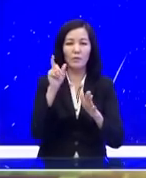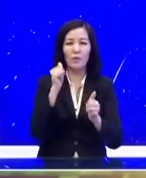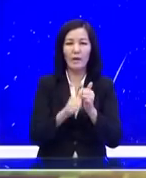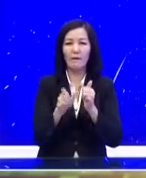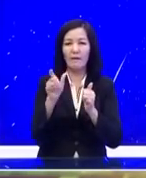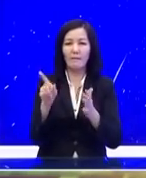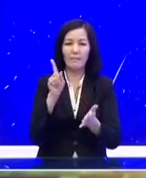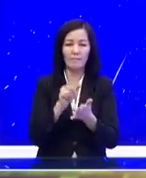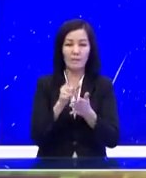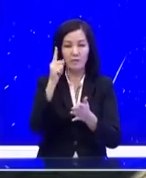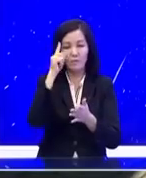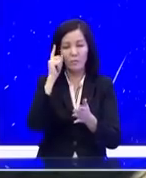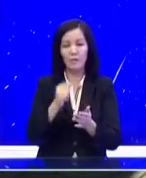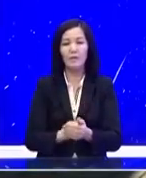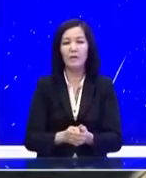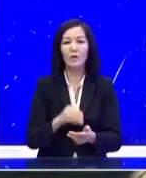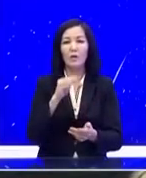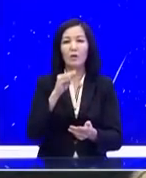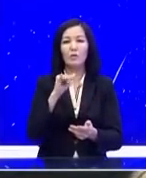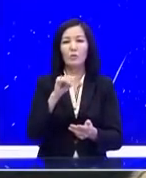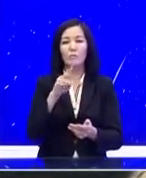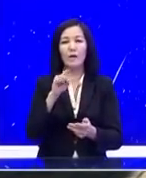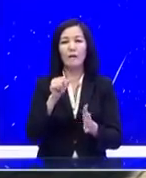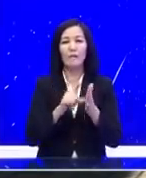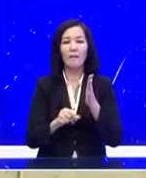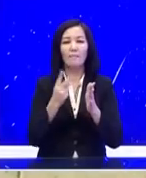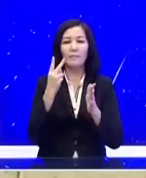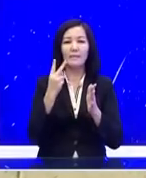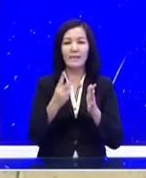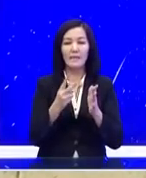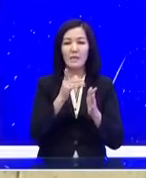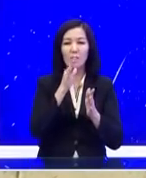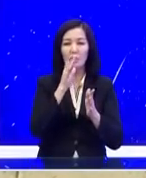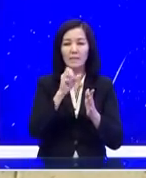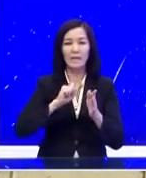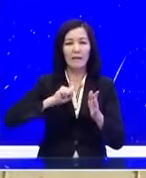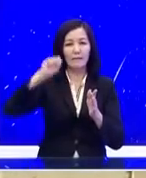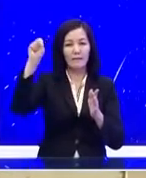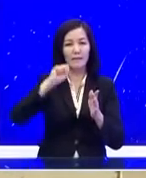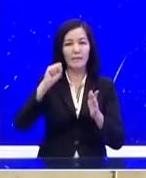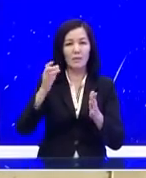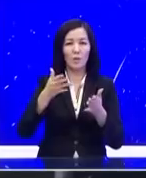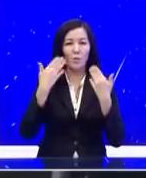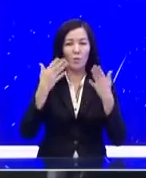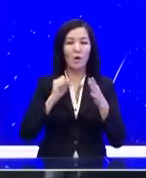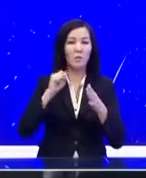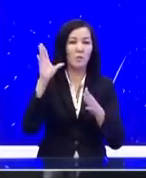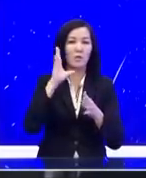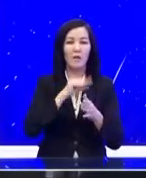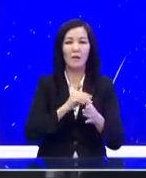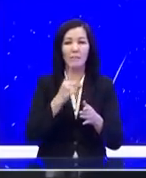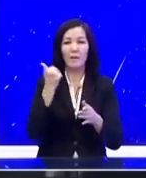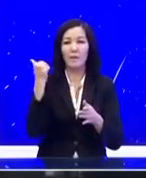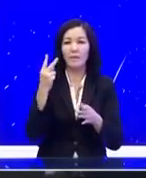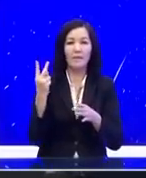санайды. Жұмахан Күзбаевтың жасы 62-де, әйтсе де кір тасын ұршықша ереді. Ардагер спортшы аптасына